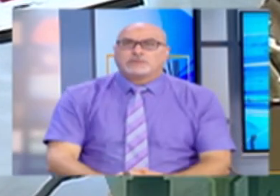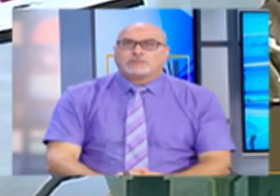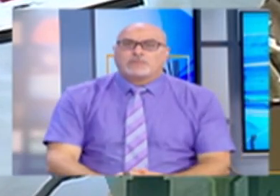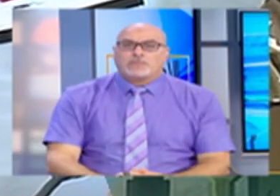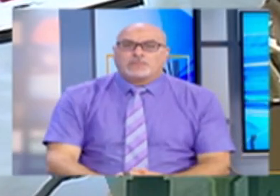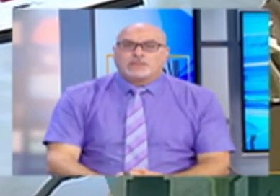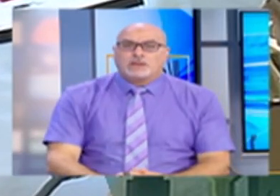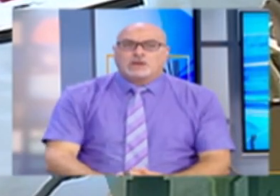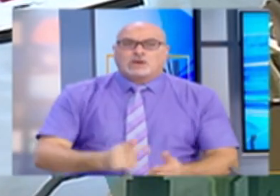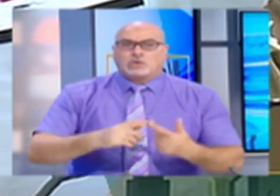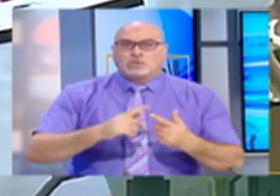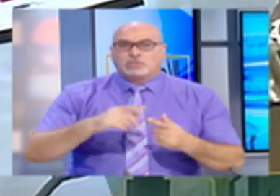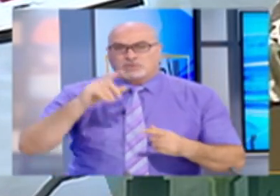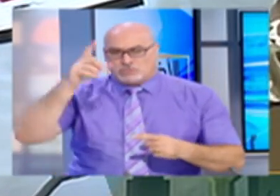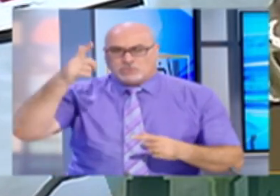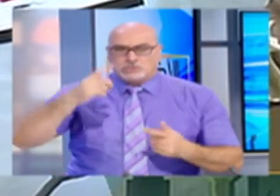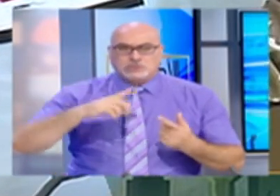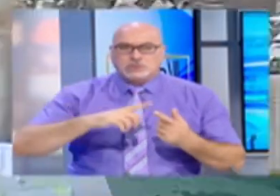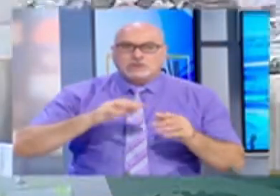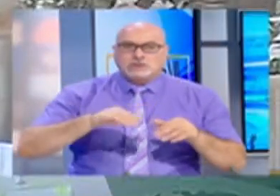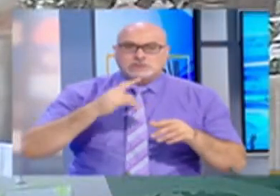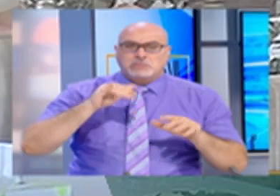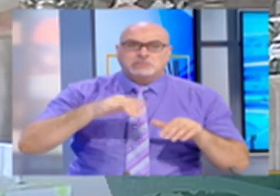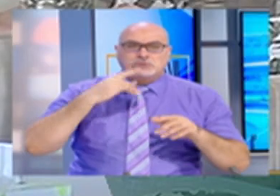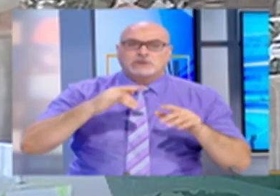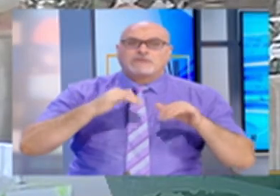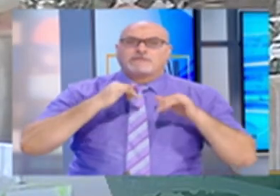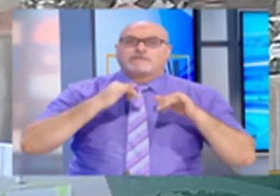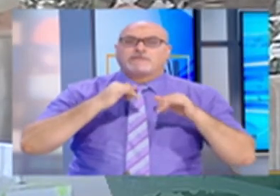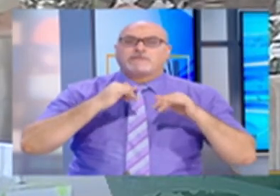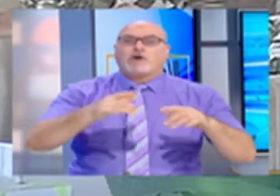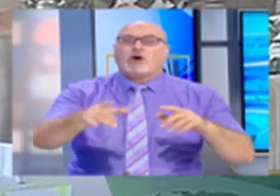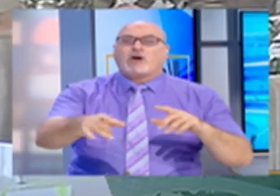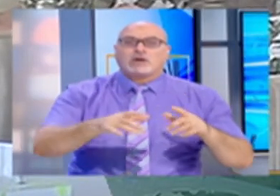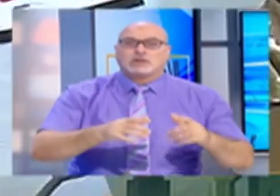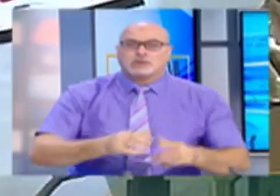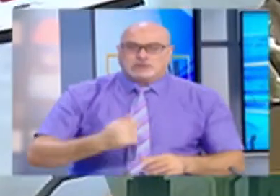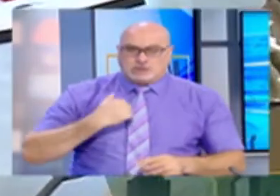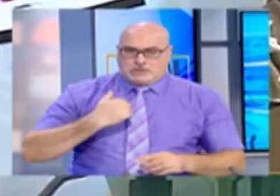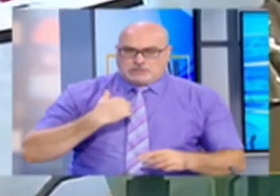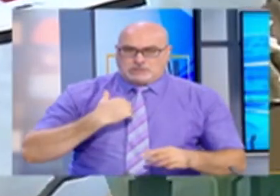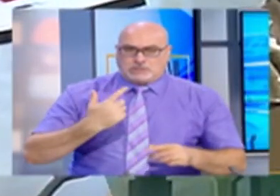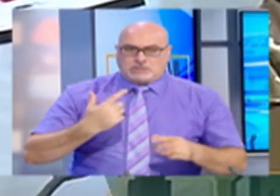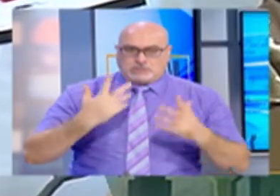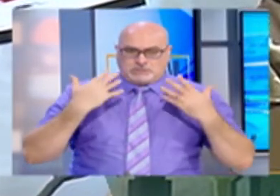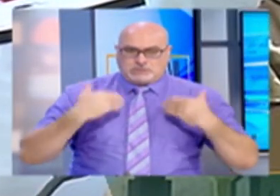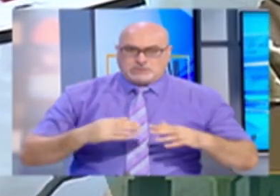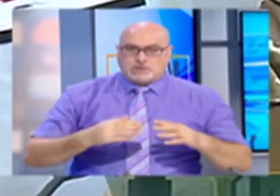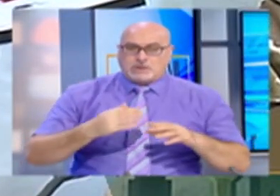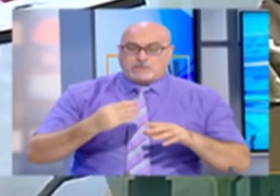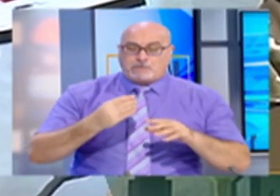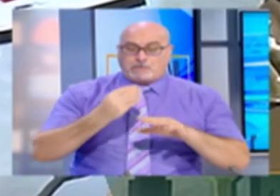لأي جهة مهما كانت قوتها. ومن هنا فإننا